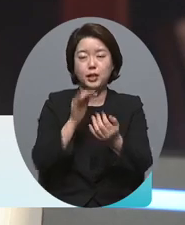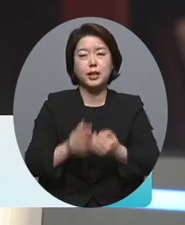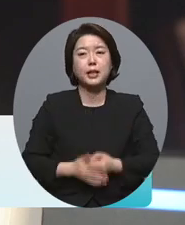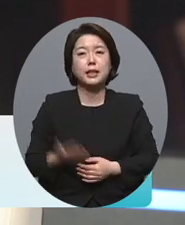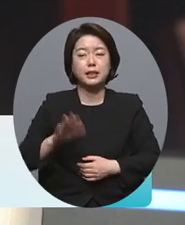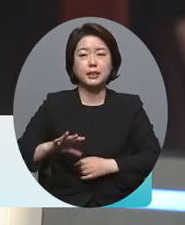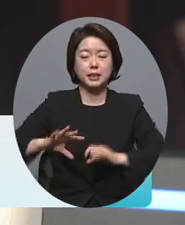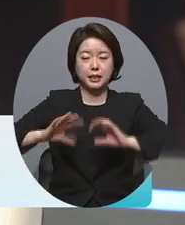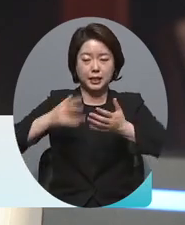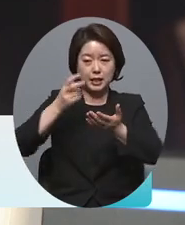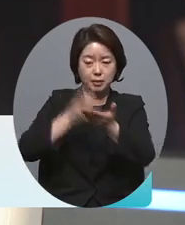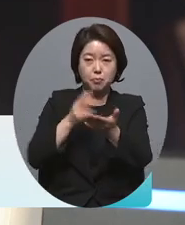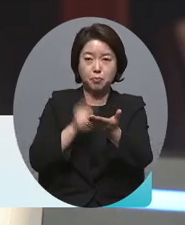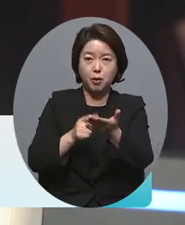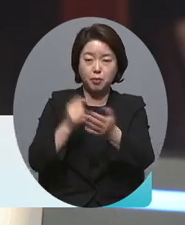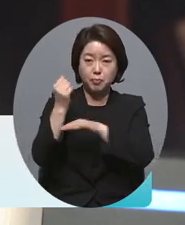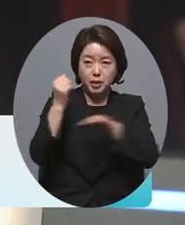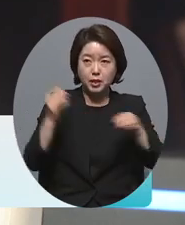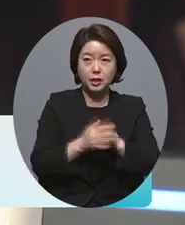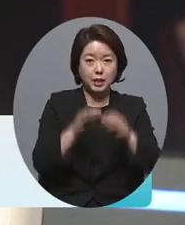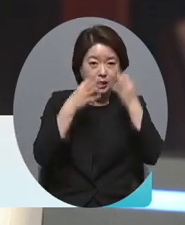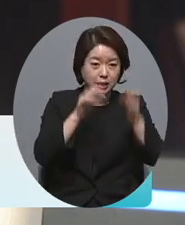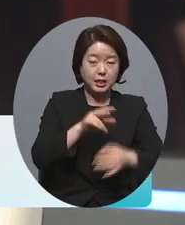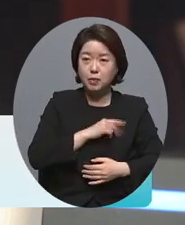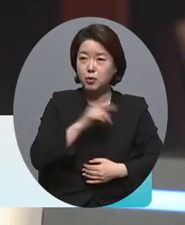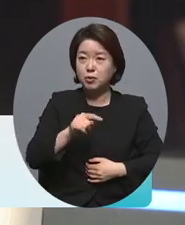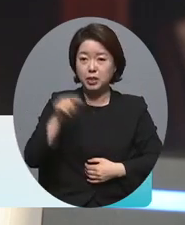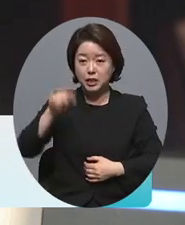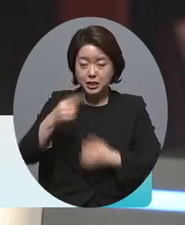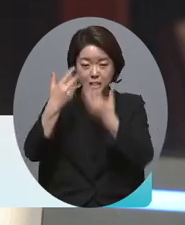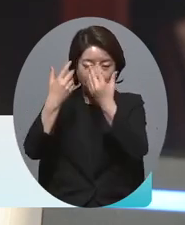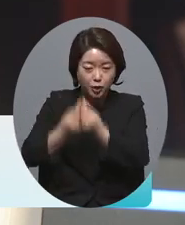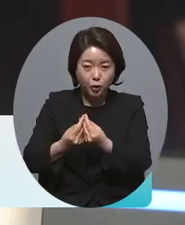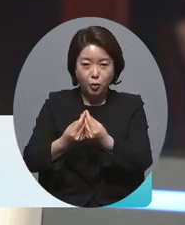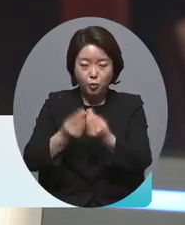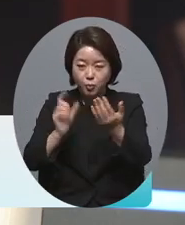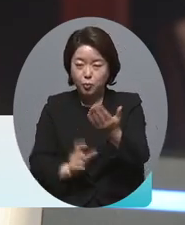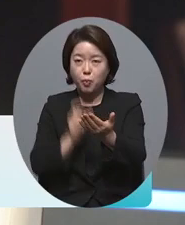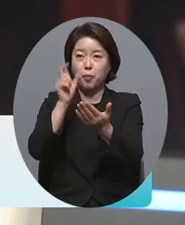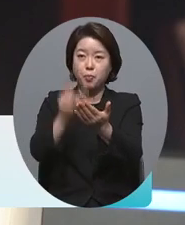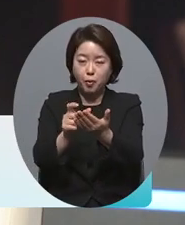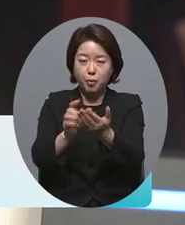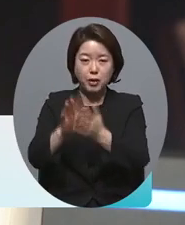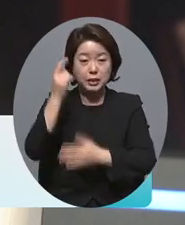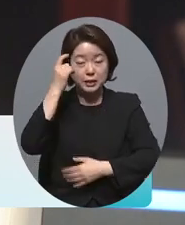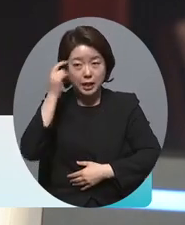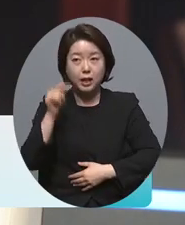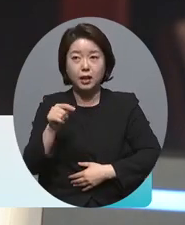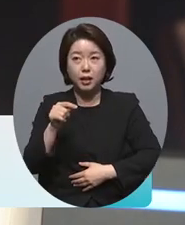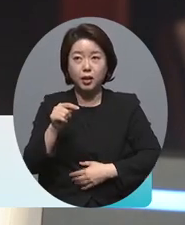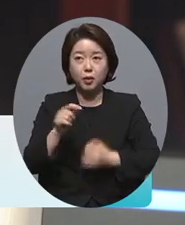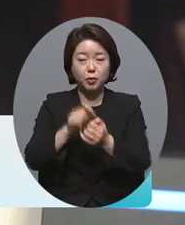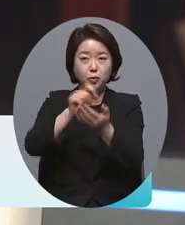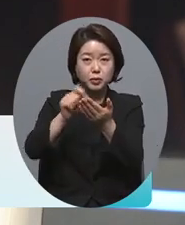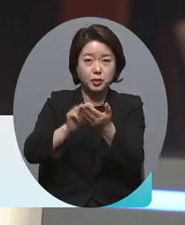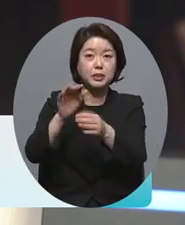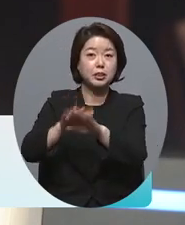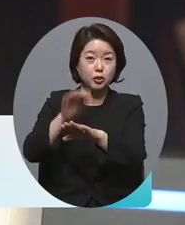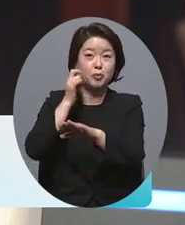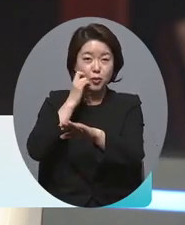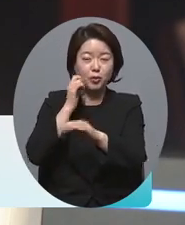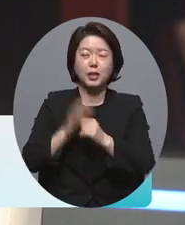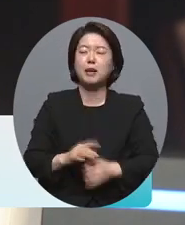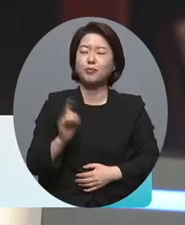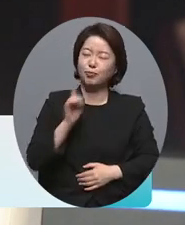그 헌법을 규정할 때 김의겸 의원처럼 이런 경우를 상정하고 생각하고 적지 못했던 것 같아요. 그러니까